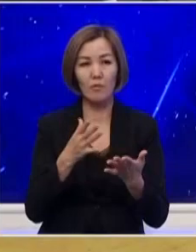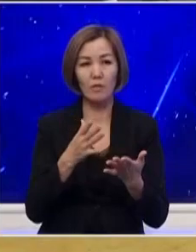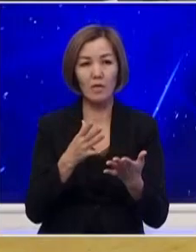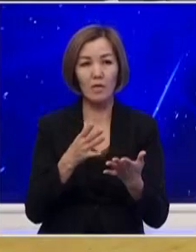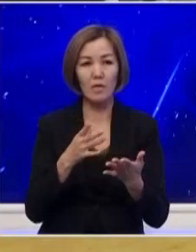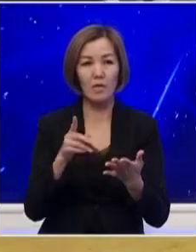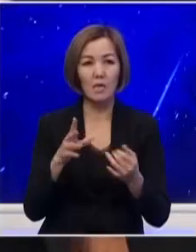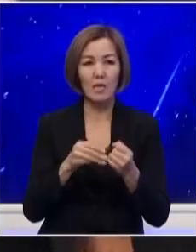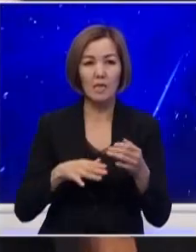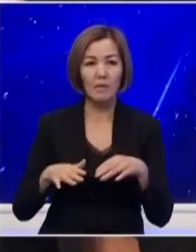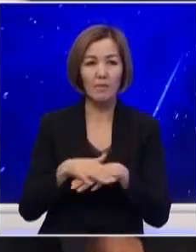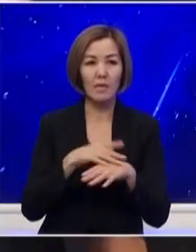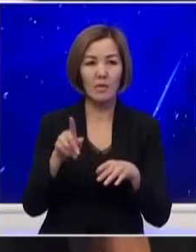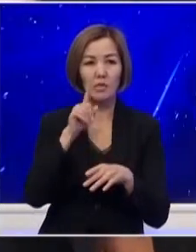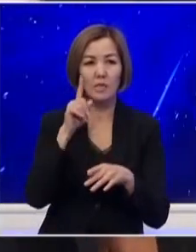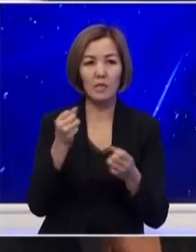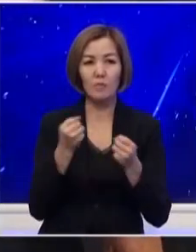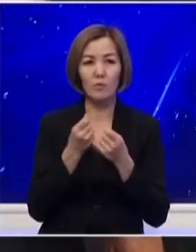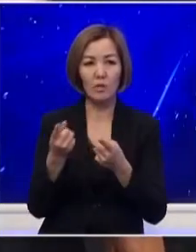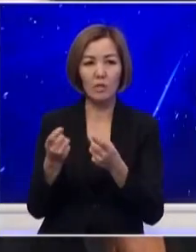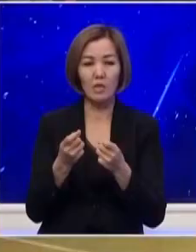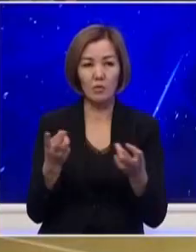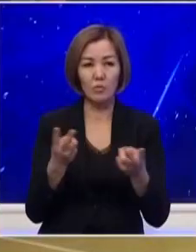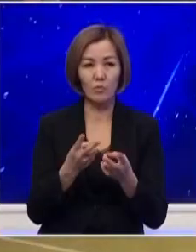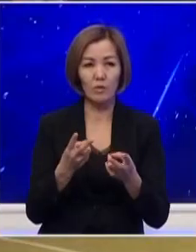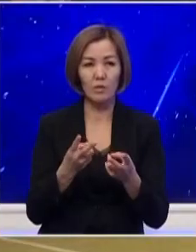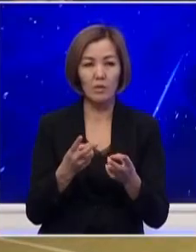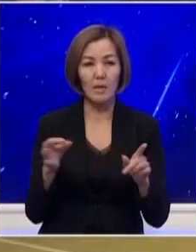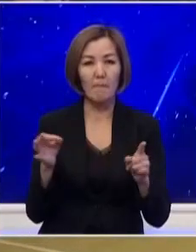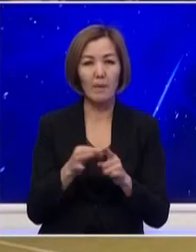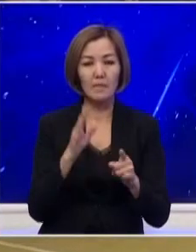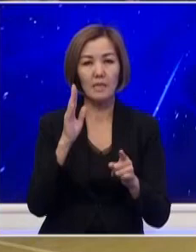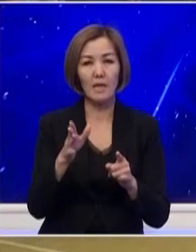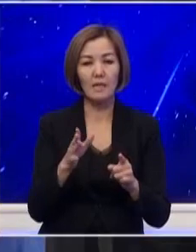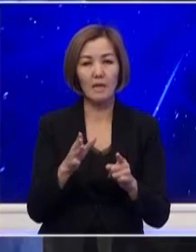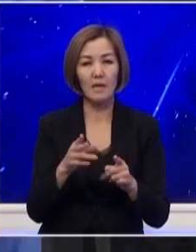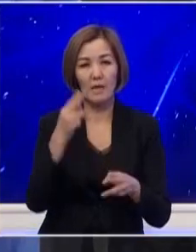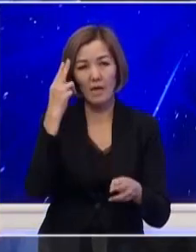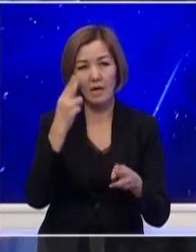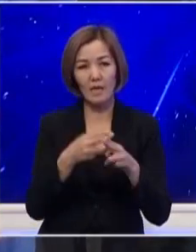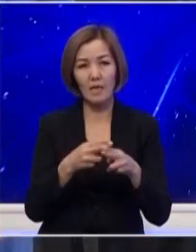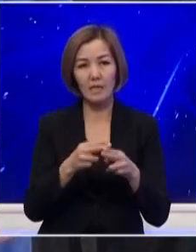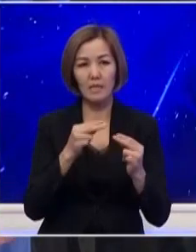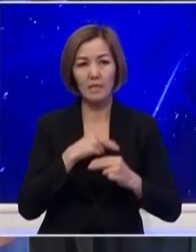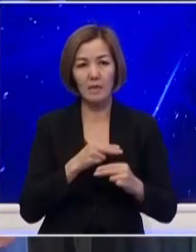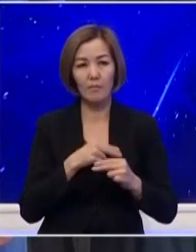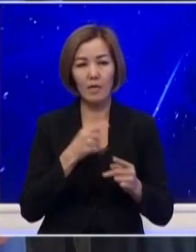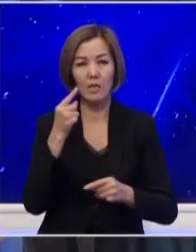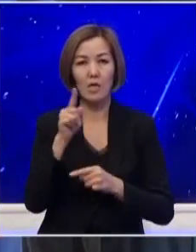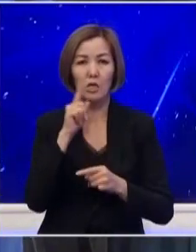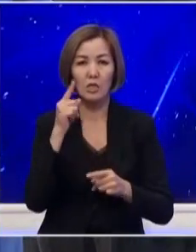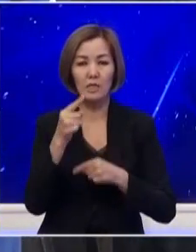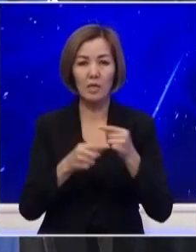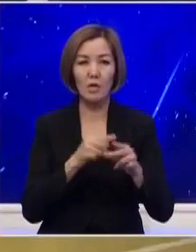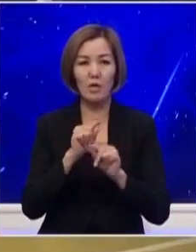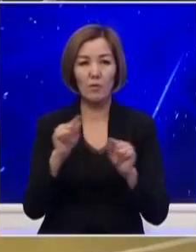спортқа тәрбиелеп, саламатты өмір салтын қалыптастыруға үлкен үлес қосқан. Мақсат алдыңғы толқын ағалардың еңбегін жас ұрпаққа өнеге үлгі